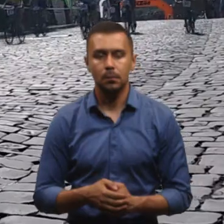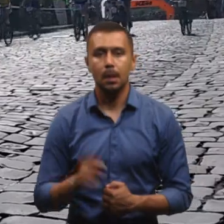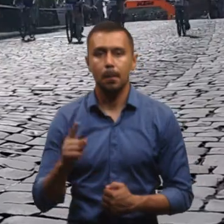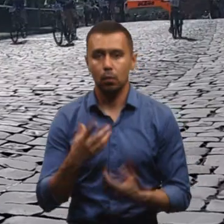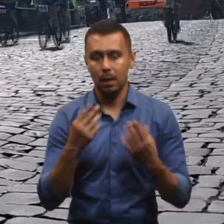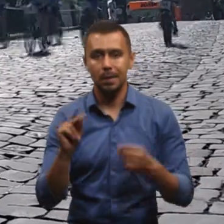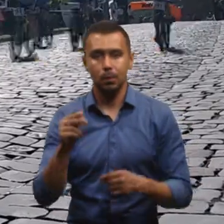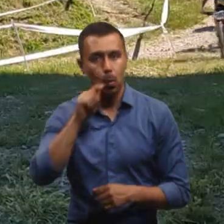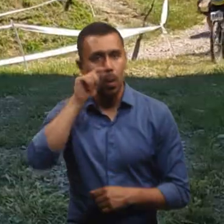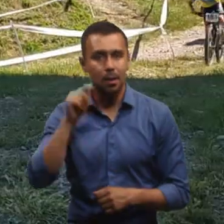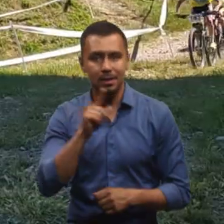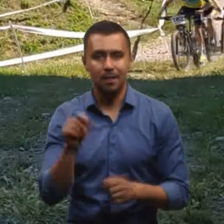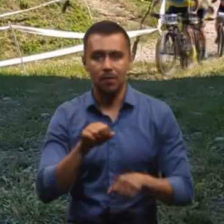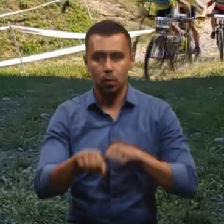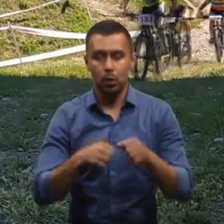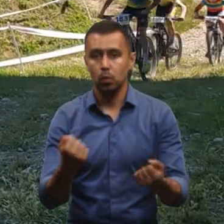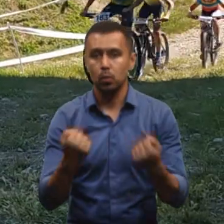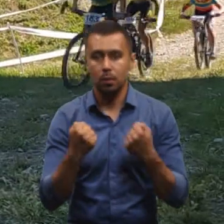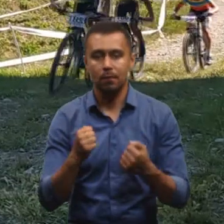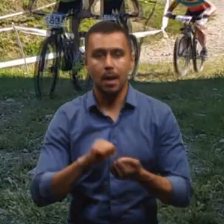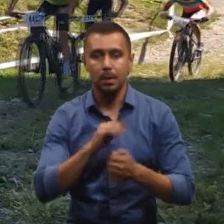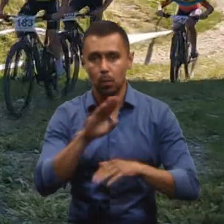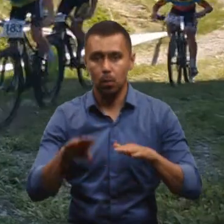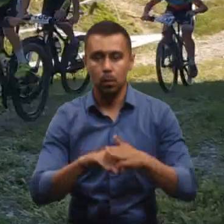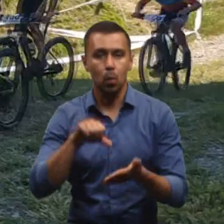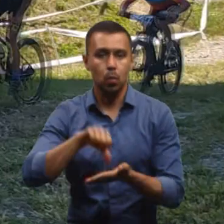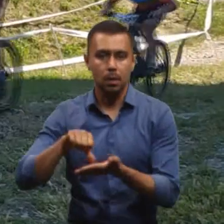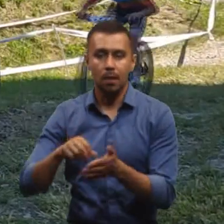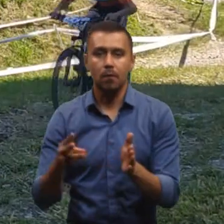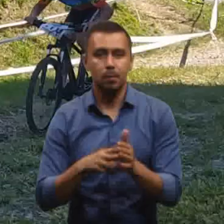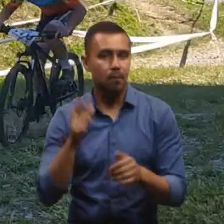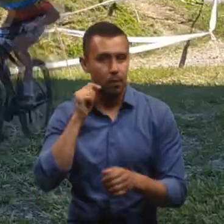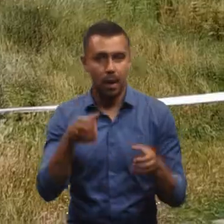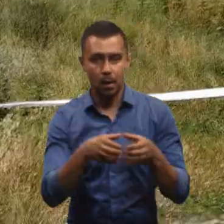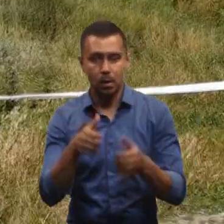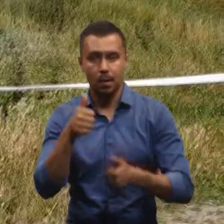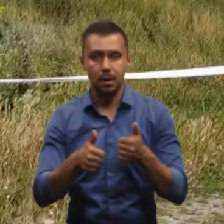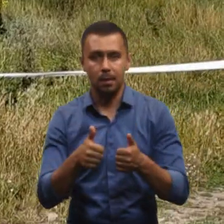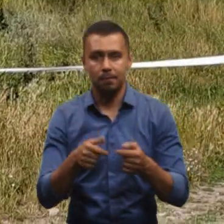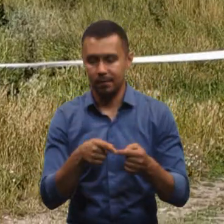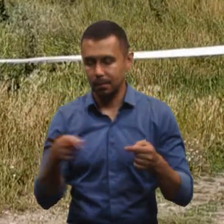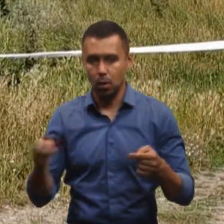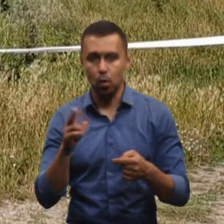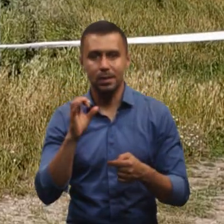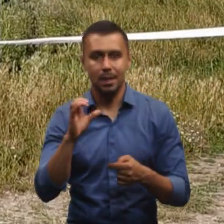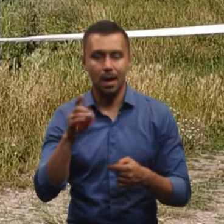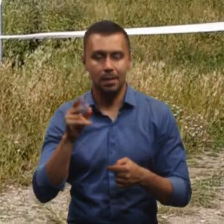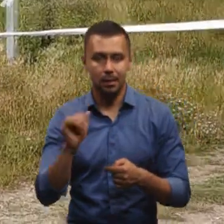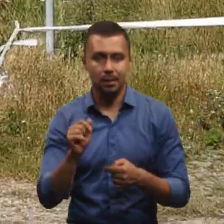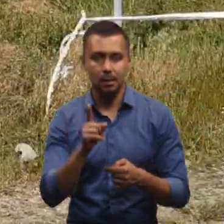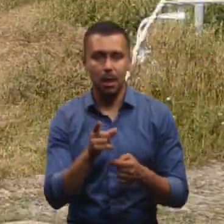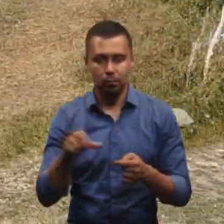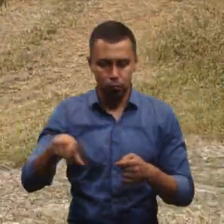Першого дня чемпіонату України з велосипедного спорту в Кам'янці-Подільському учасники 8 вікових категорій змагалися в дисципліні крос-кантрі. Це траса з